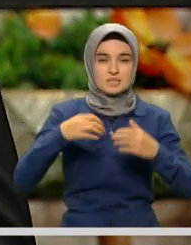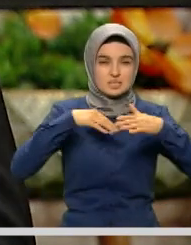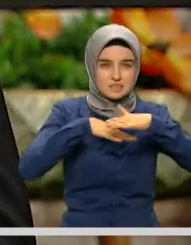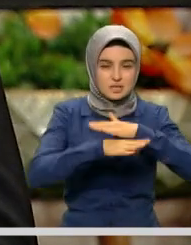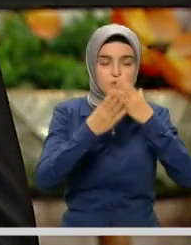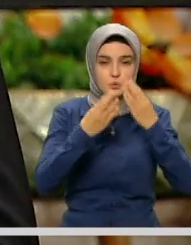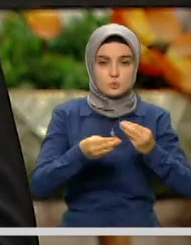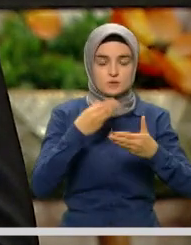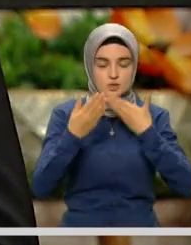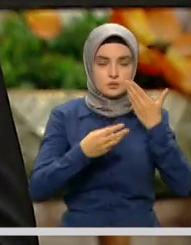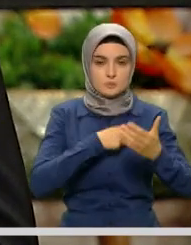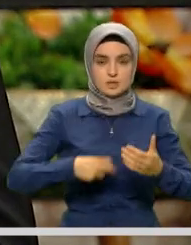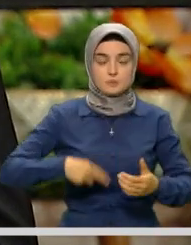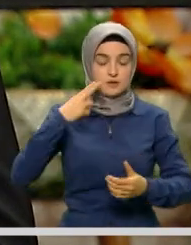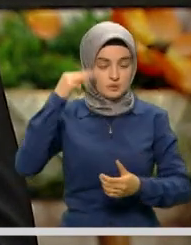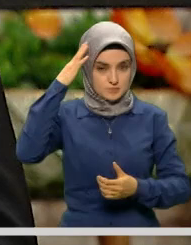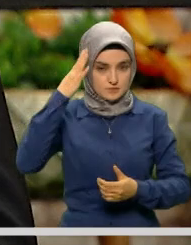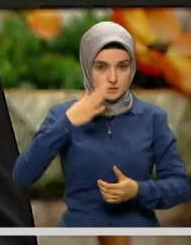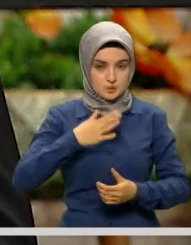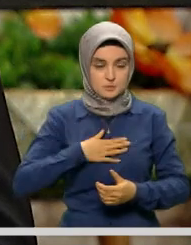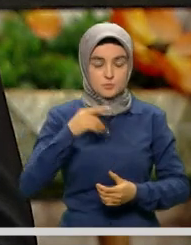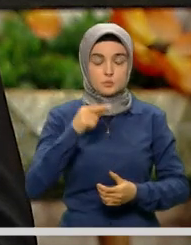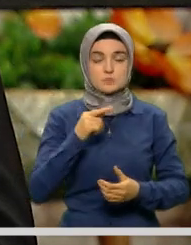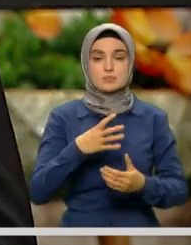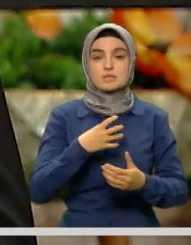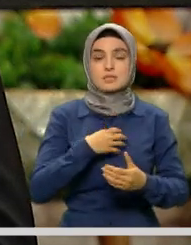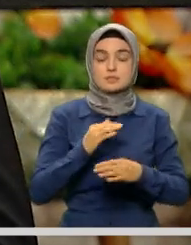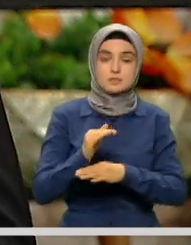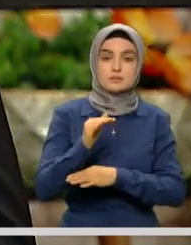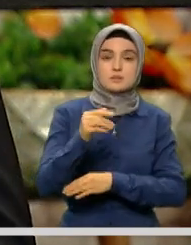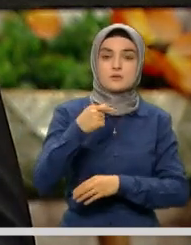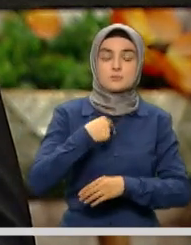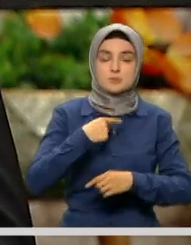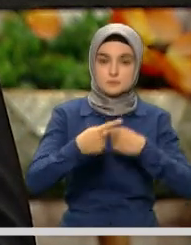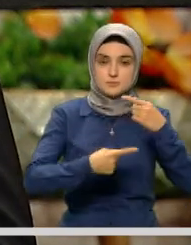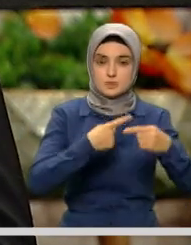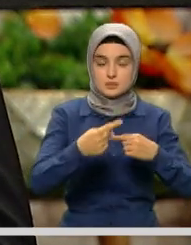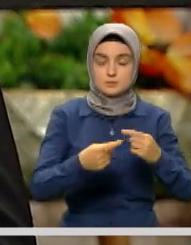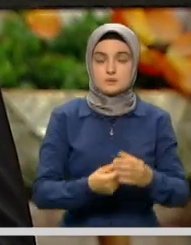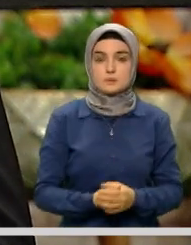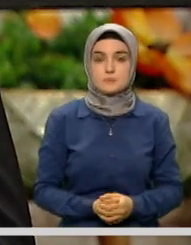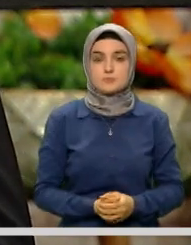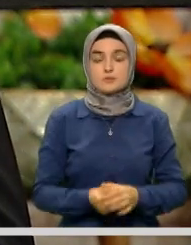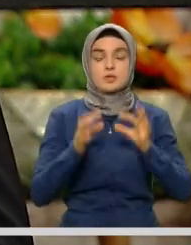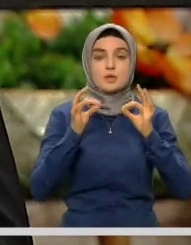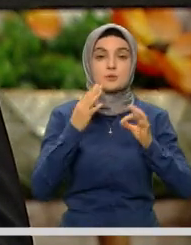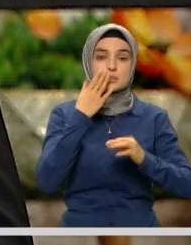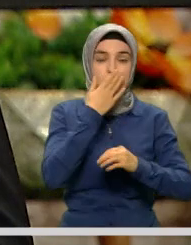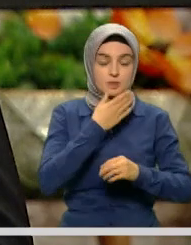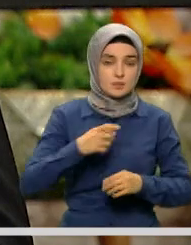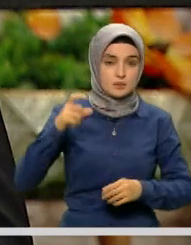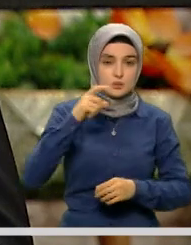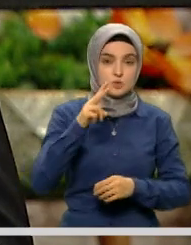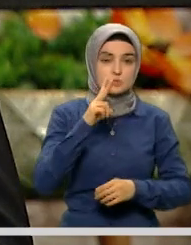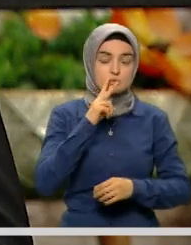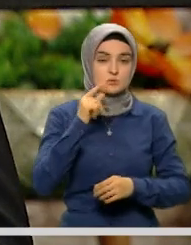Vesselam ifade ediyor. Peygamberimiz kendi yaşantısında ve bizim geleneğimizde hep Ramazan'ın son 10 gününde